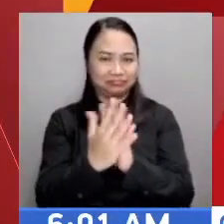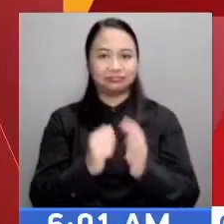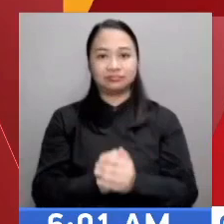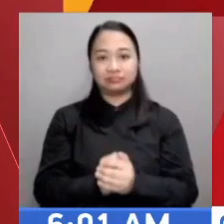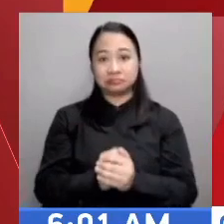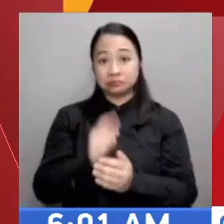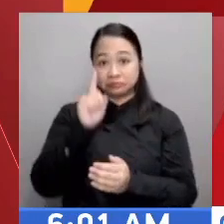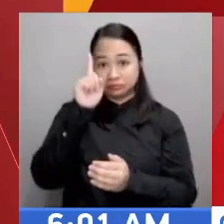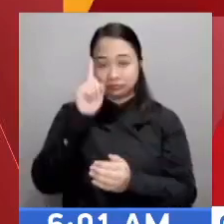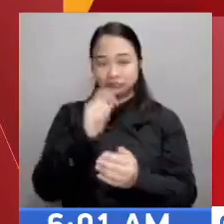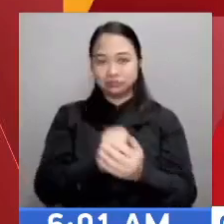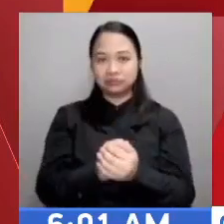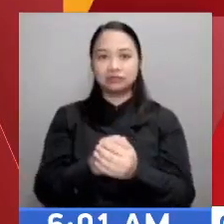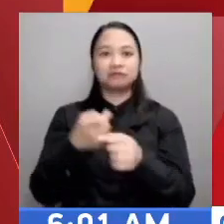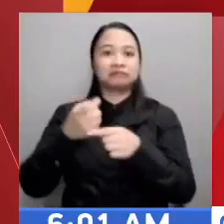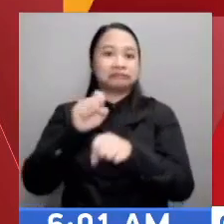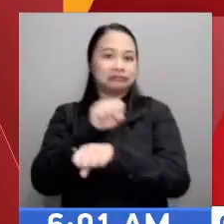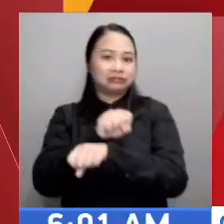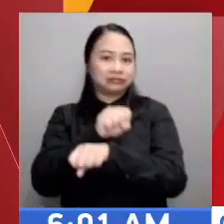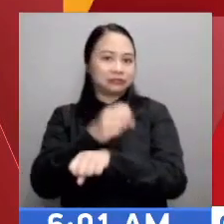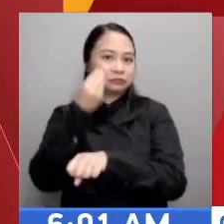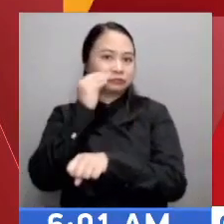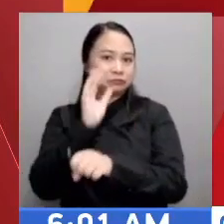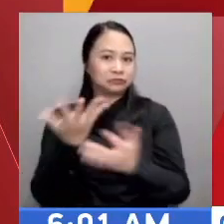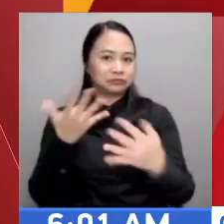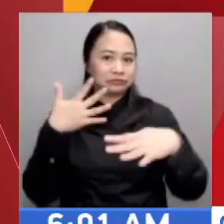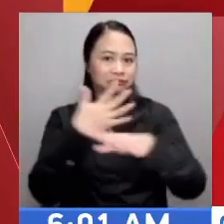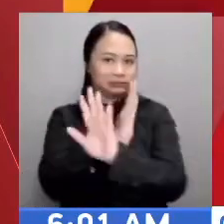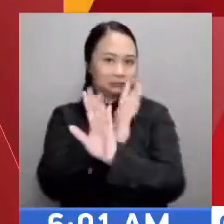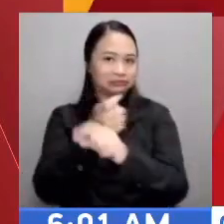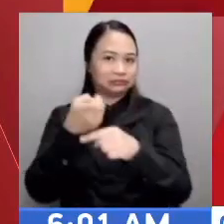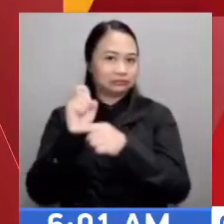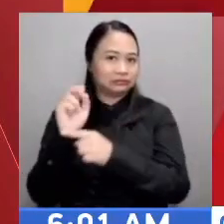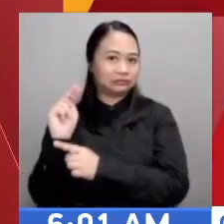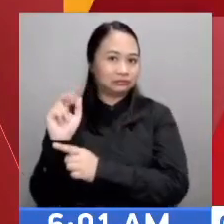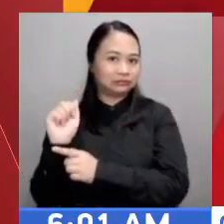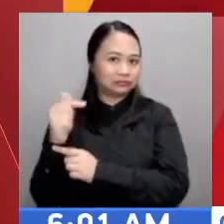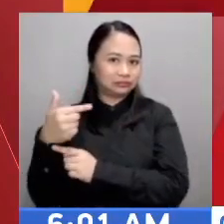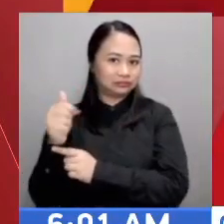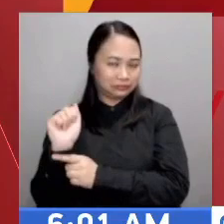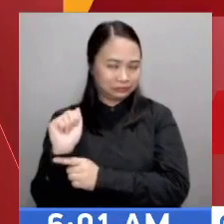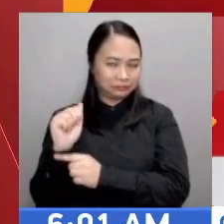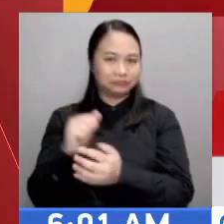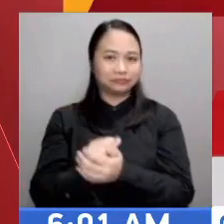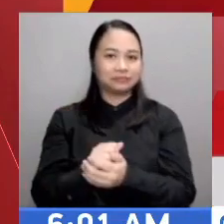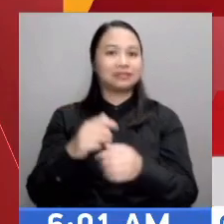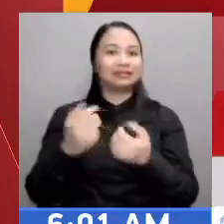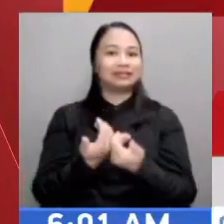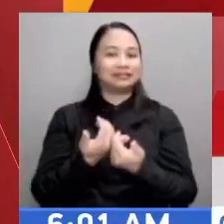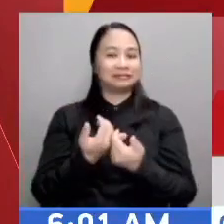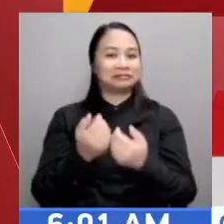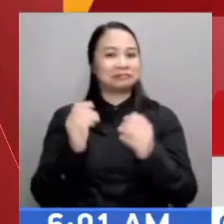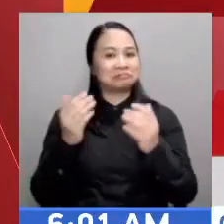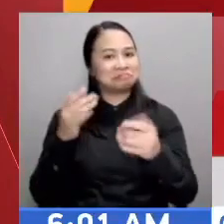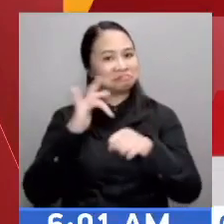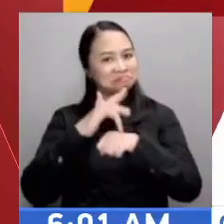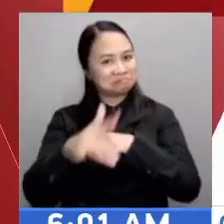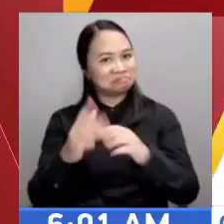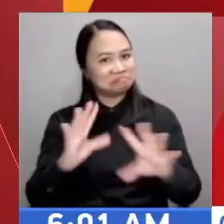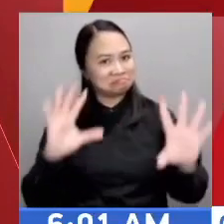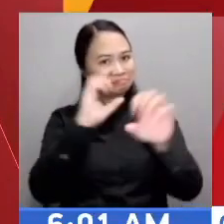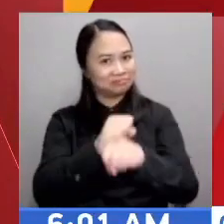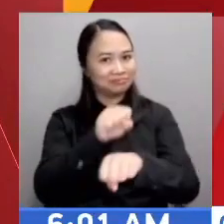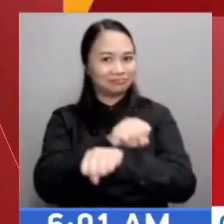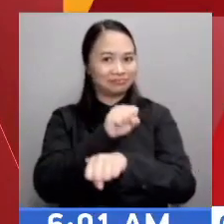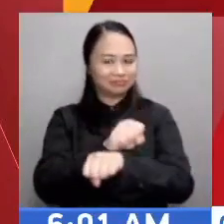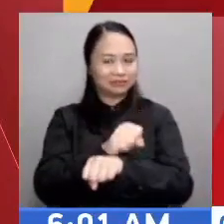Naga City. Sakto raw ang tapos ng kanyang kontrata kaya agad makakauwi. Tama na yung ganito ng oras, kahit